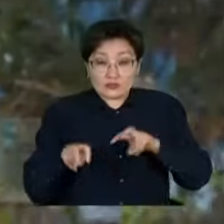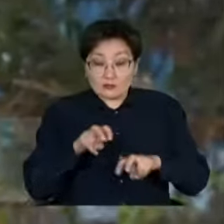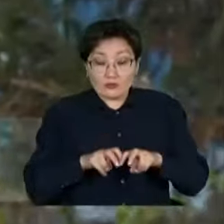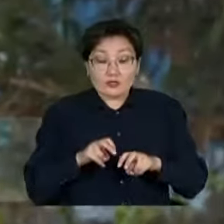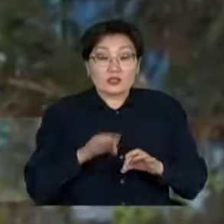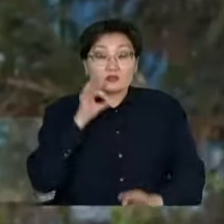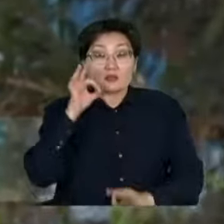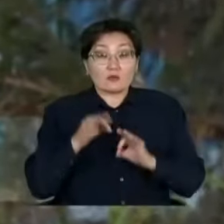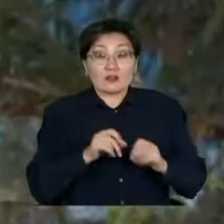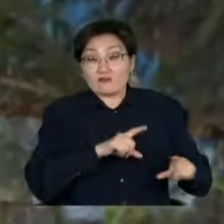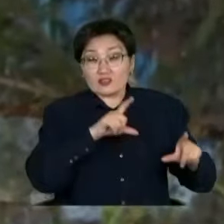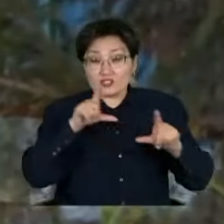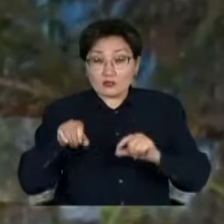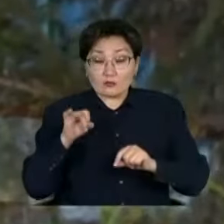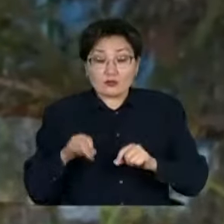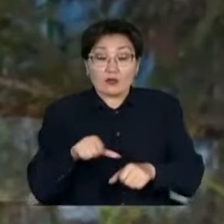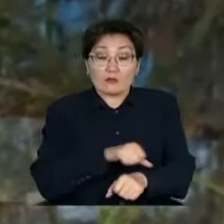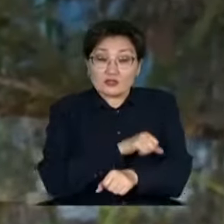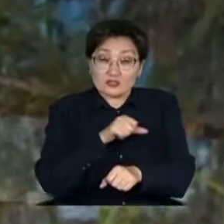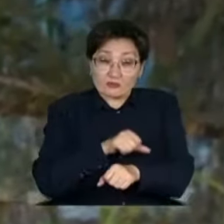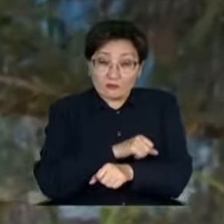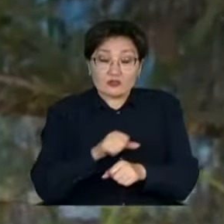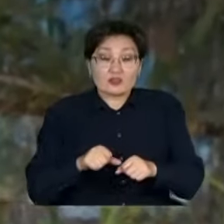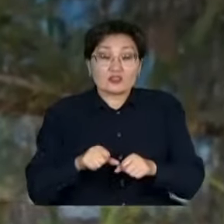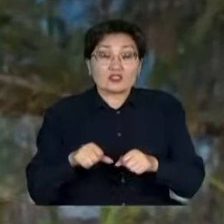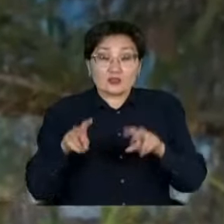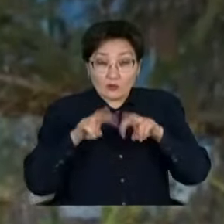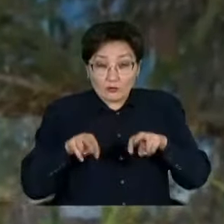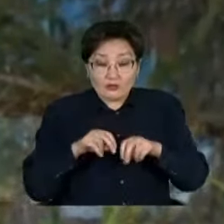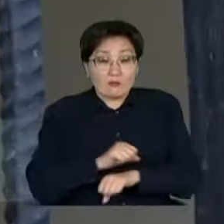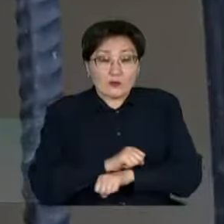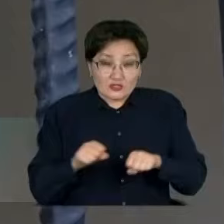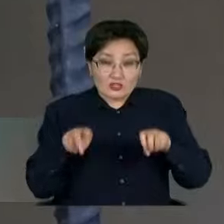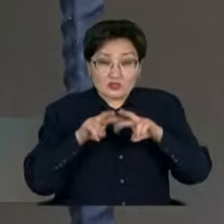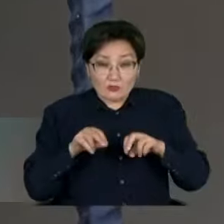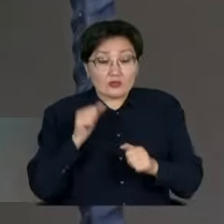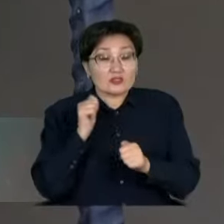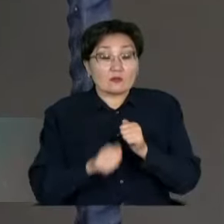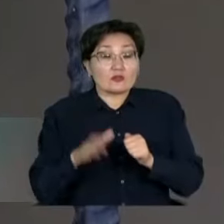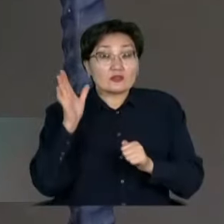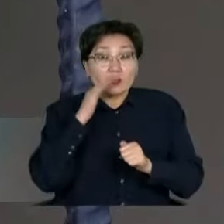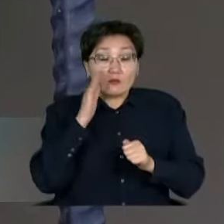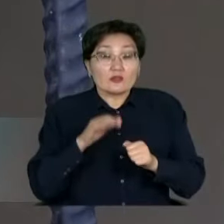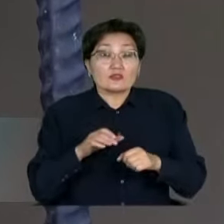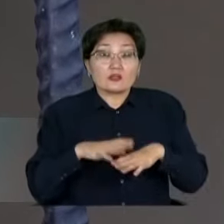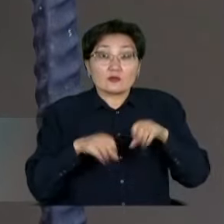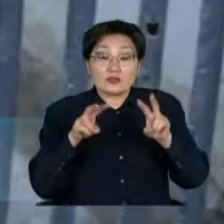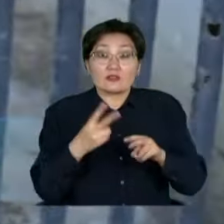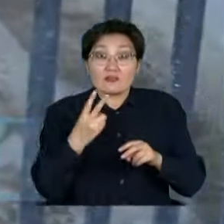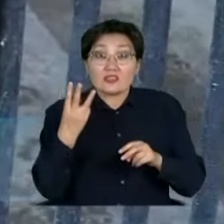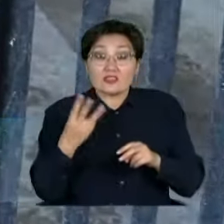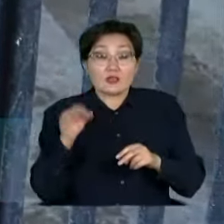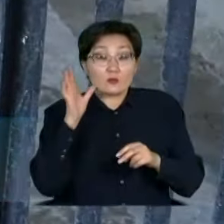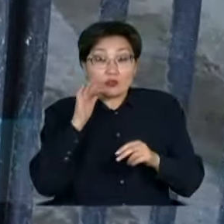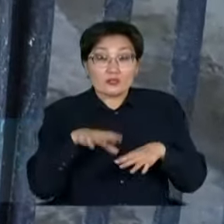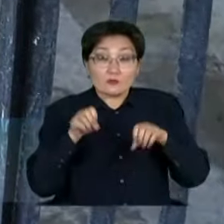за сутки мы выезжаем и по наркотическим веществам и по взрывчатым веществам За каждым кинологом закреплены две-три собаки их